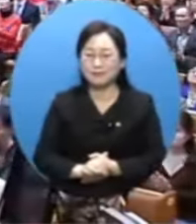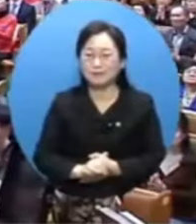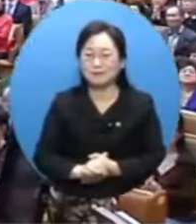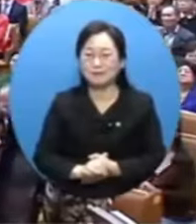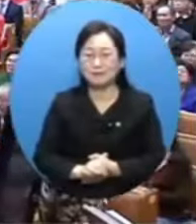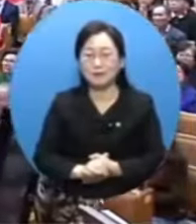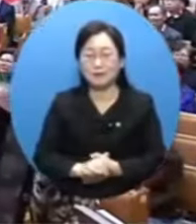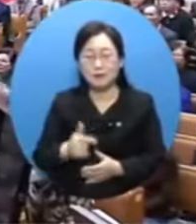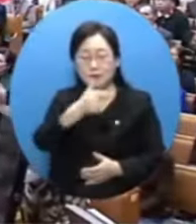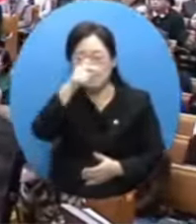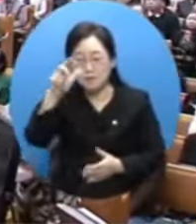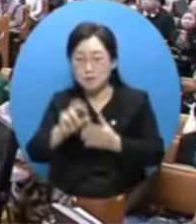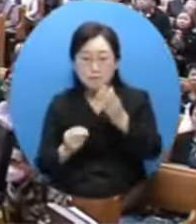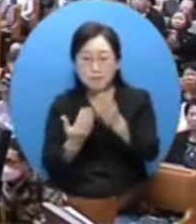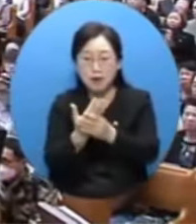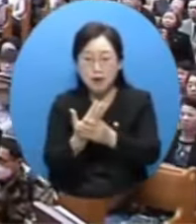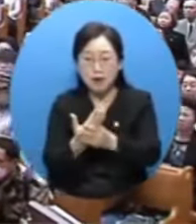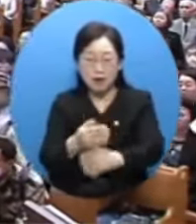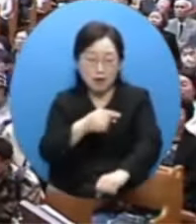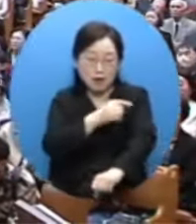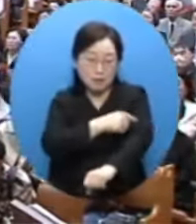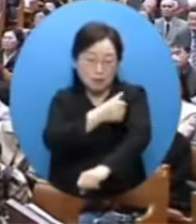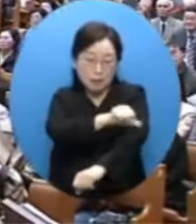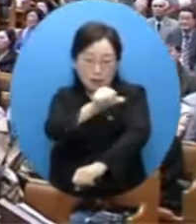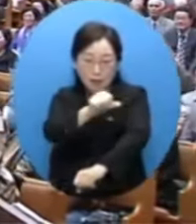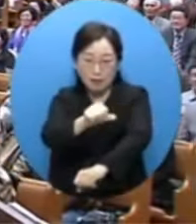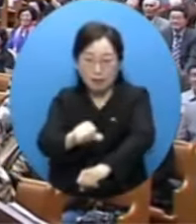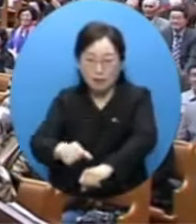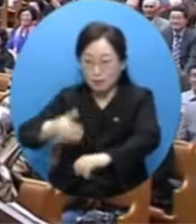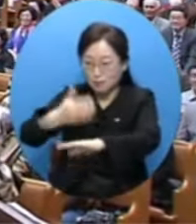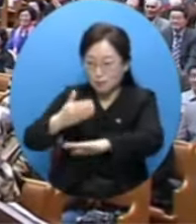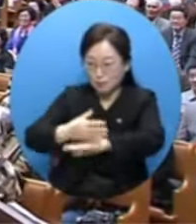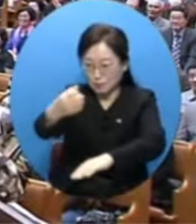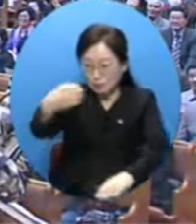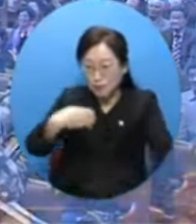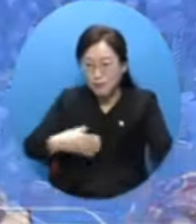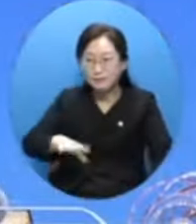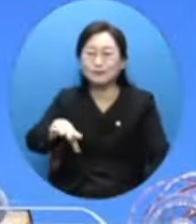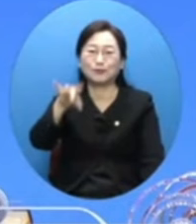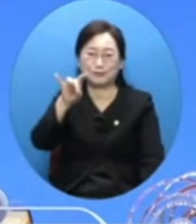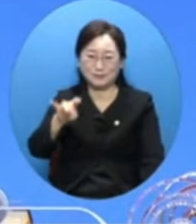저는 대형사고 나고 팔까지 부러진 사람이 감사하는 거 처음 봤어요.